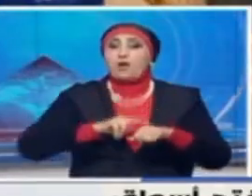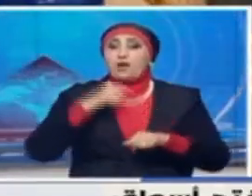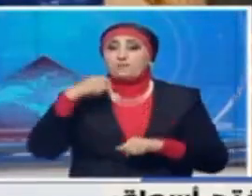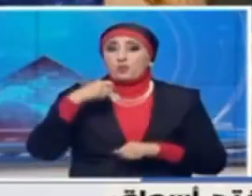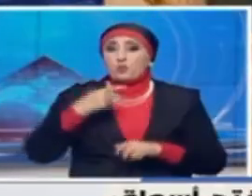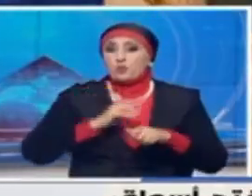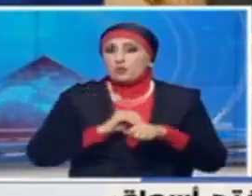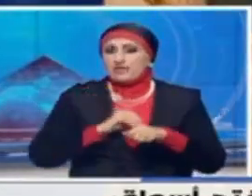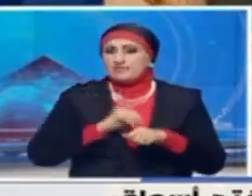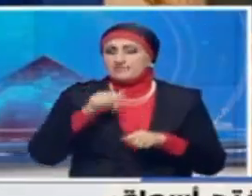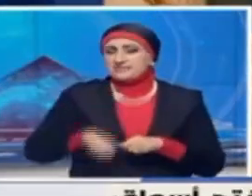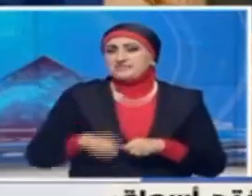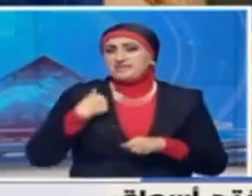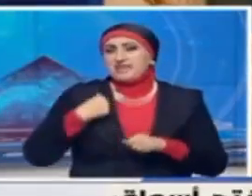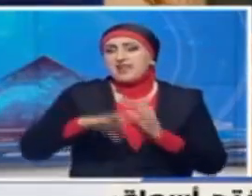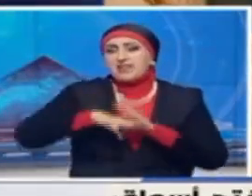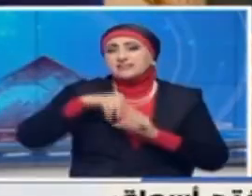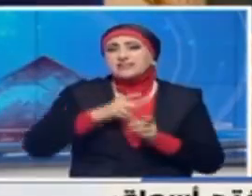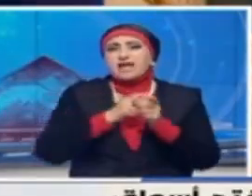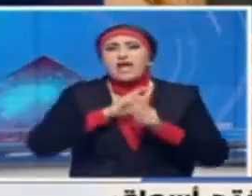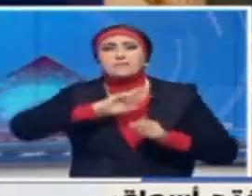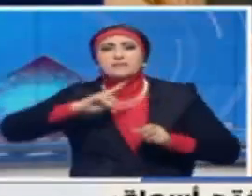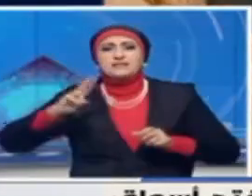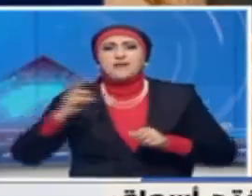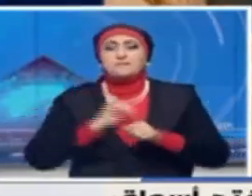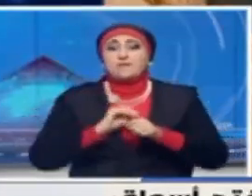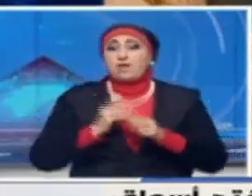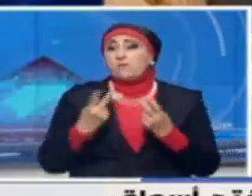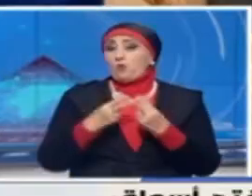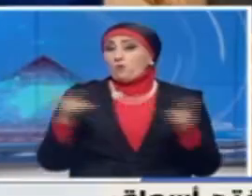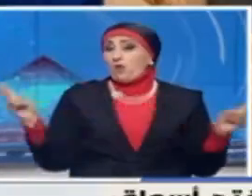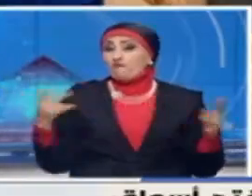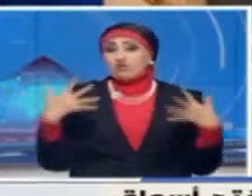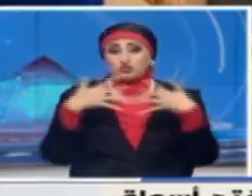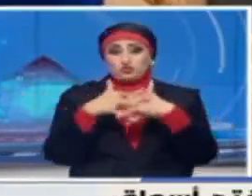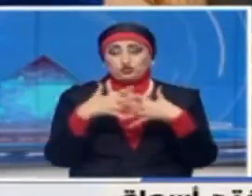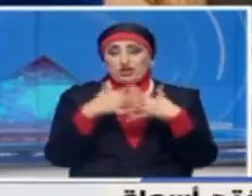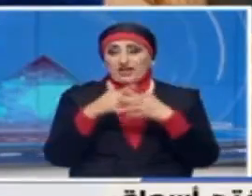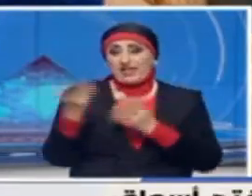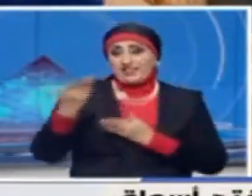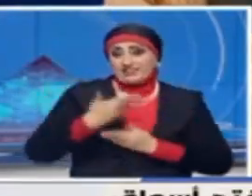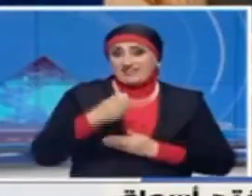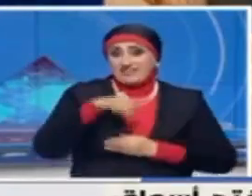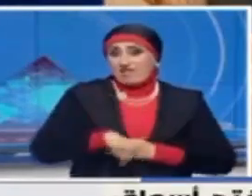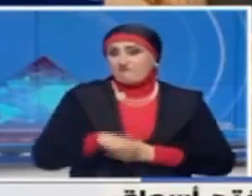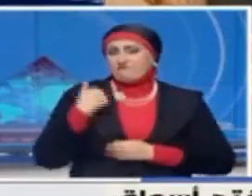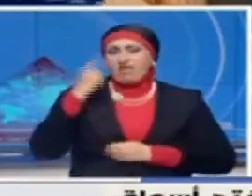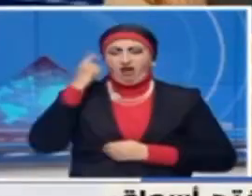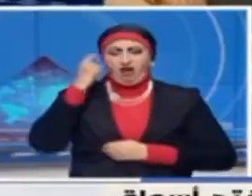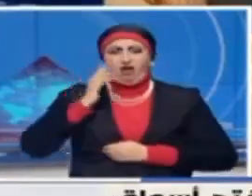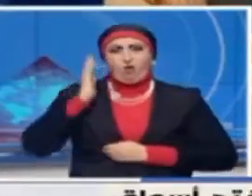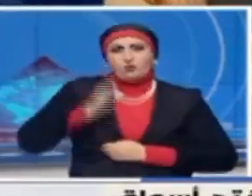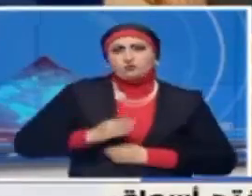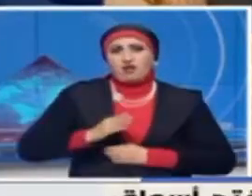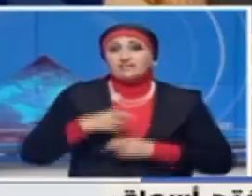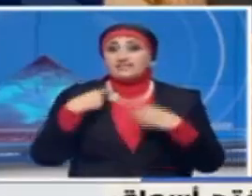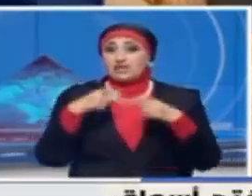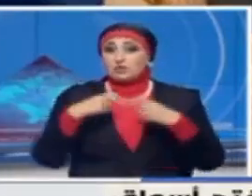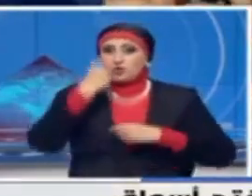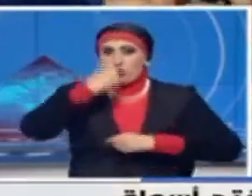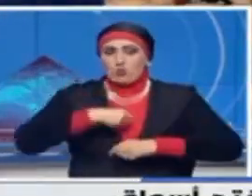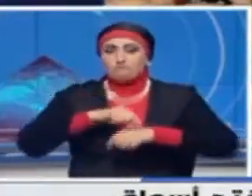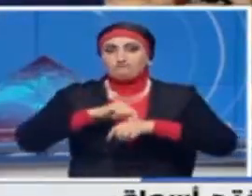كما أعرب وزير الدولة للإنتاج الحربي عن ترحيبه باستقبال الشركات الصربية للتعرف على الإمكانات والقدرات